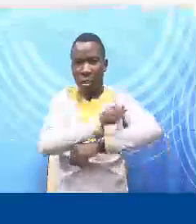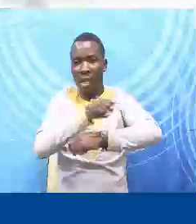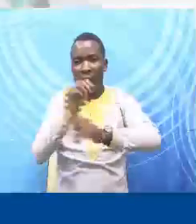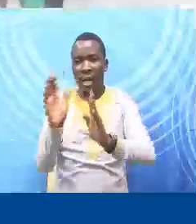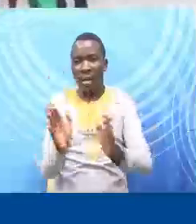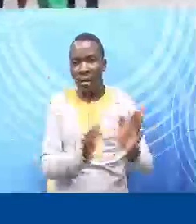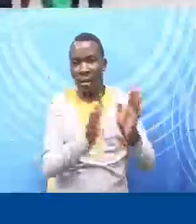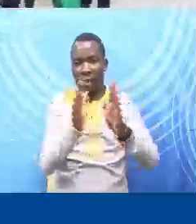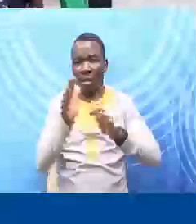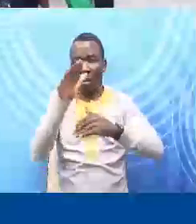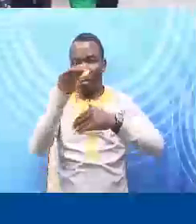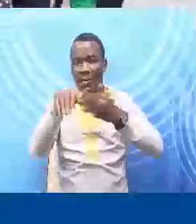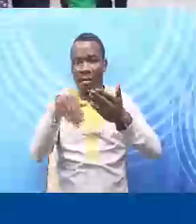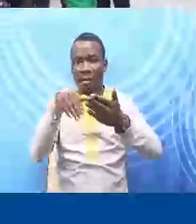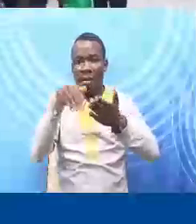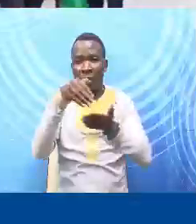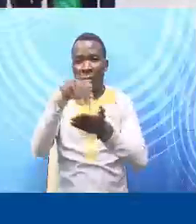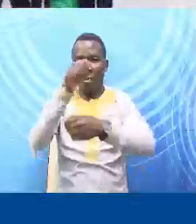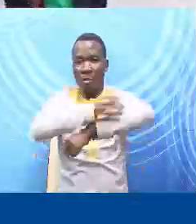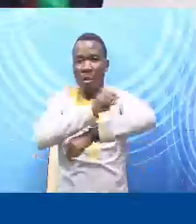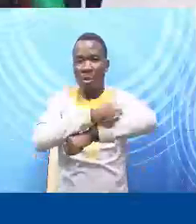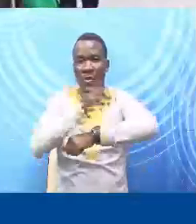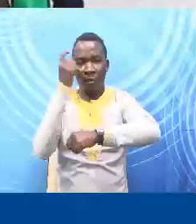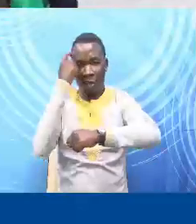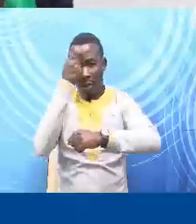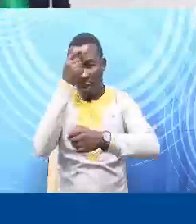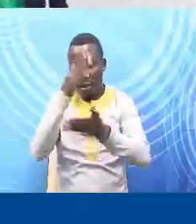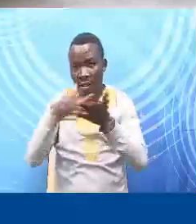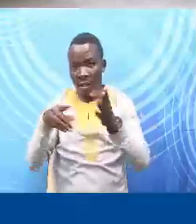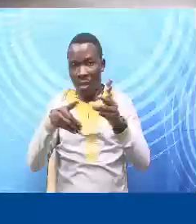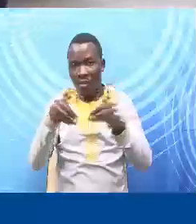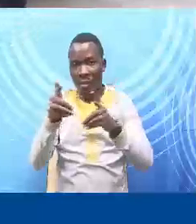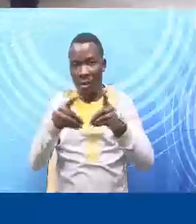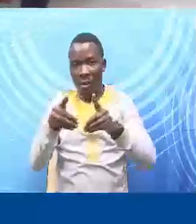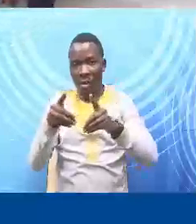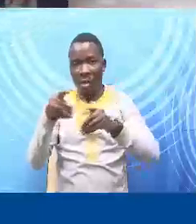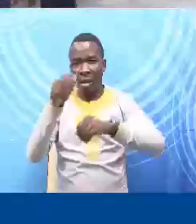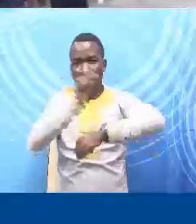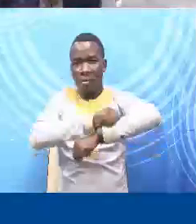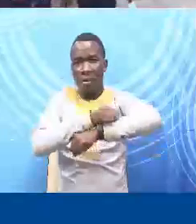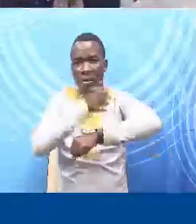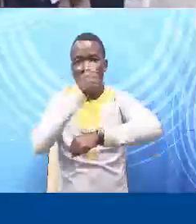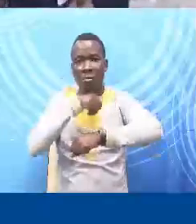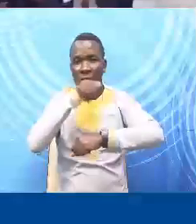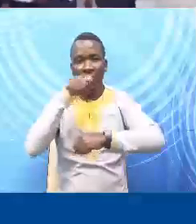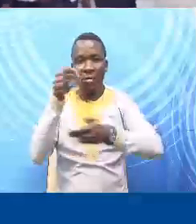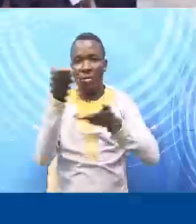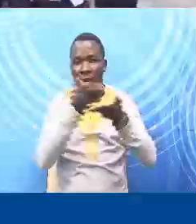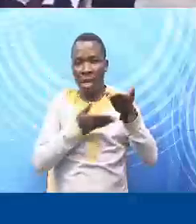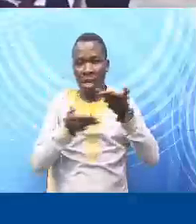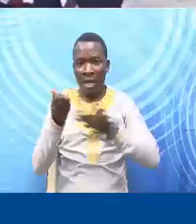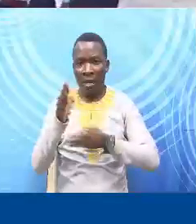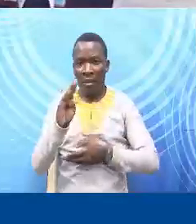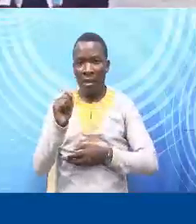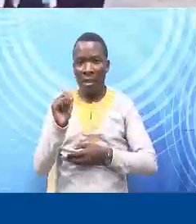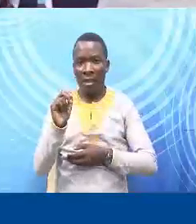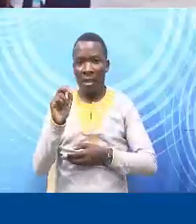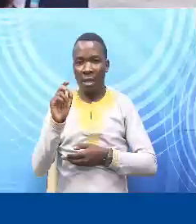bisanzwe ari ibya leta bamwe mu bayobozi b'ibigo by'amashuri yigenga baganire na BTN TV nabo batangaza ko bari